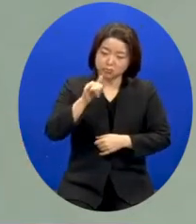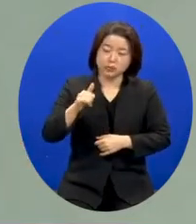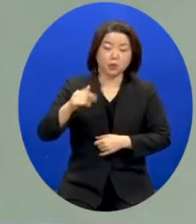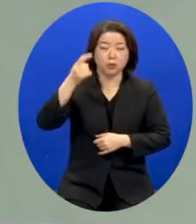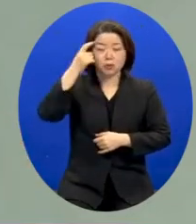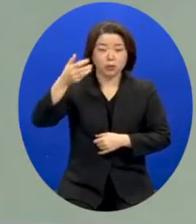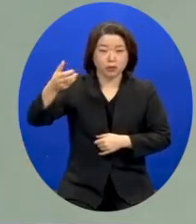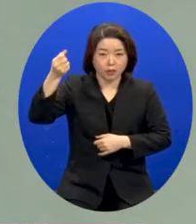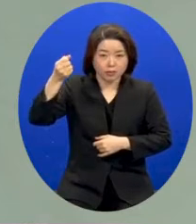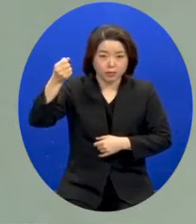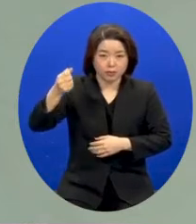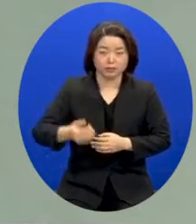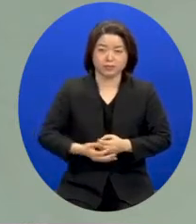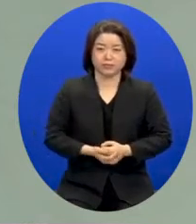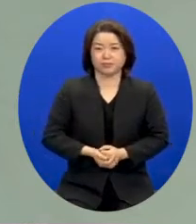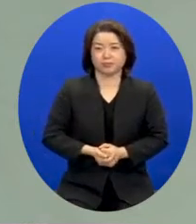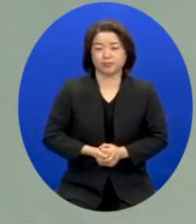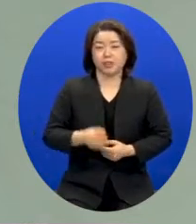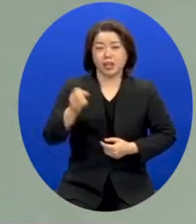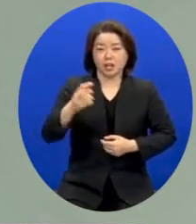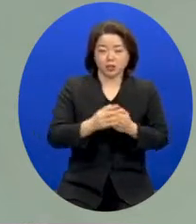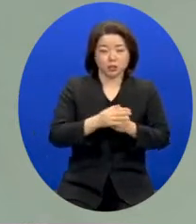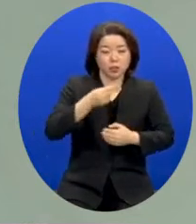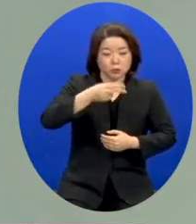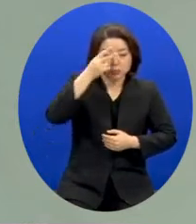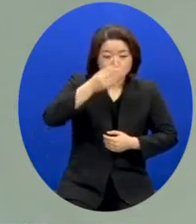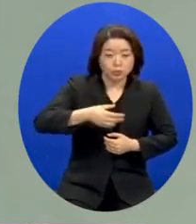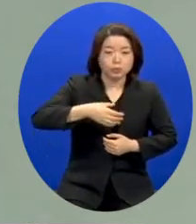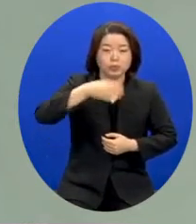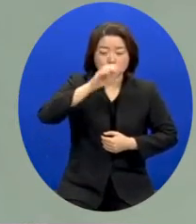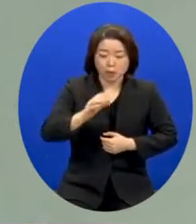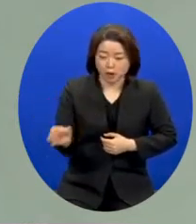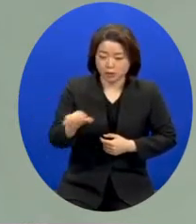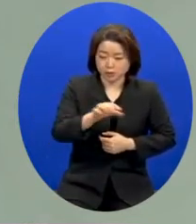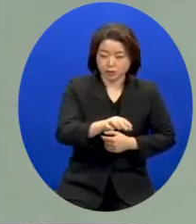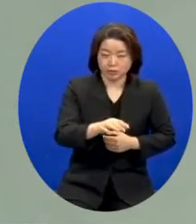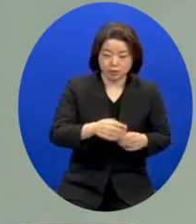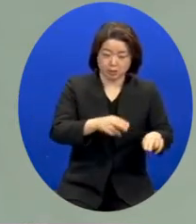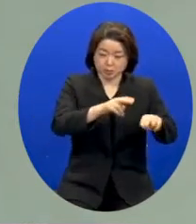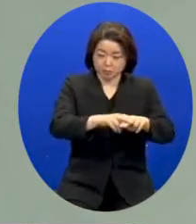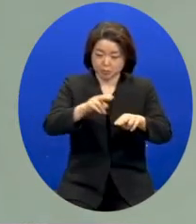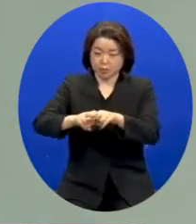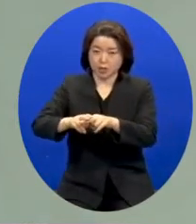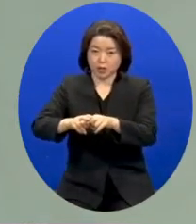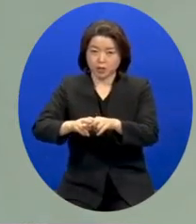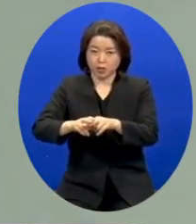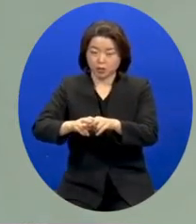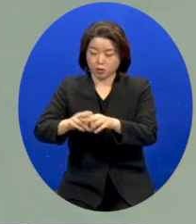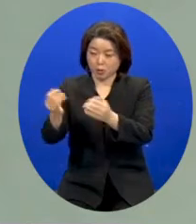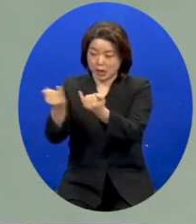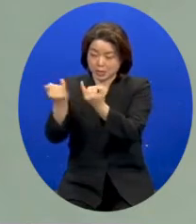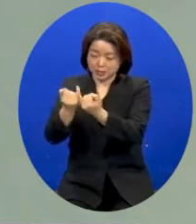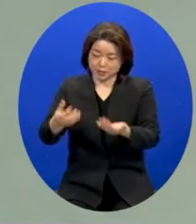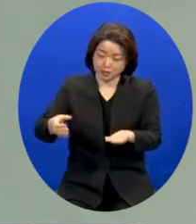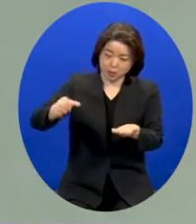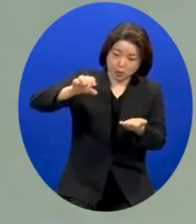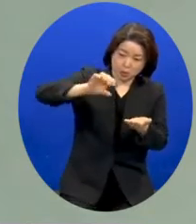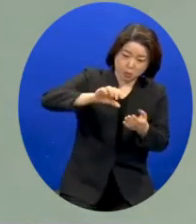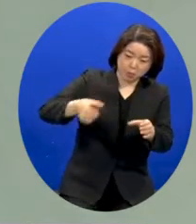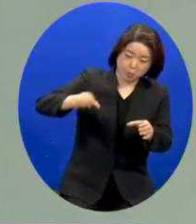그런 생각을 하고 그리고 술을 마시는데 자기 옆에서 술을 따라주는 접대 부인